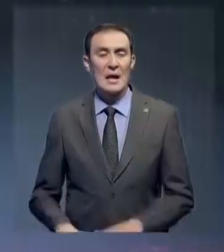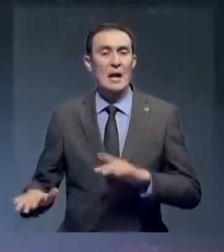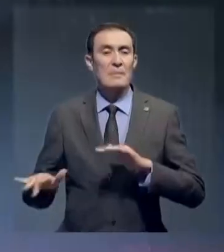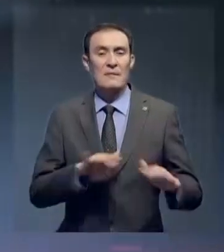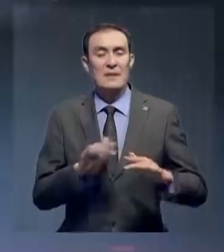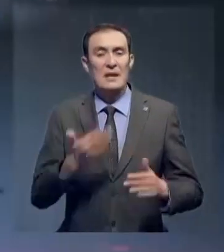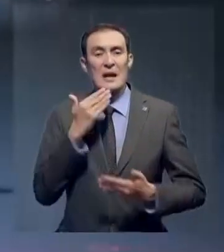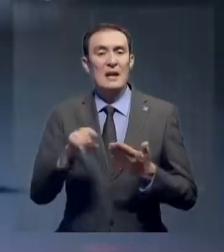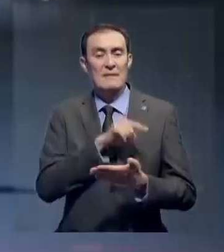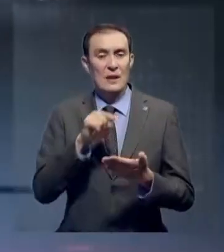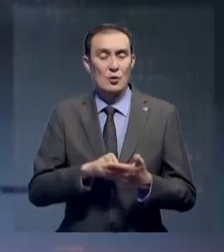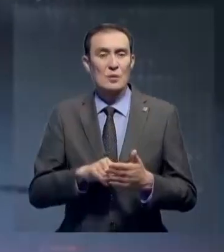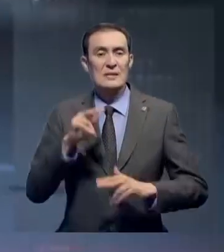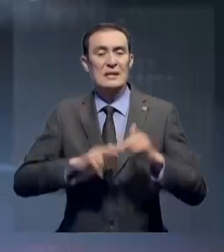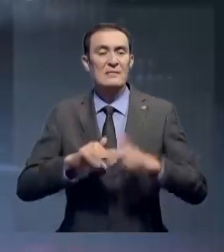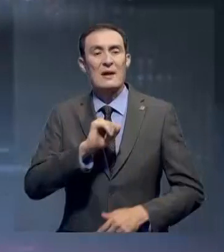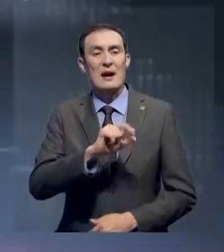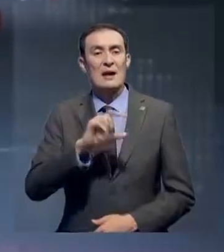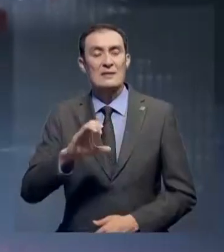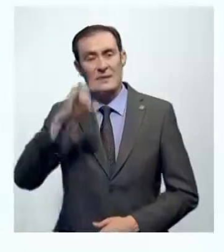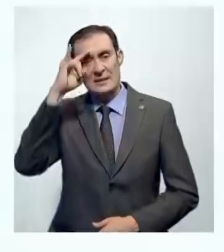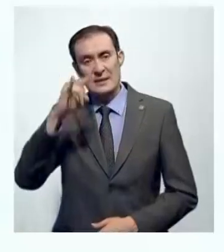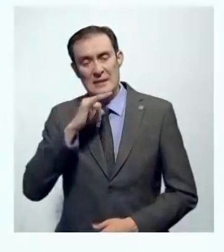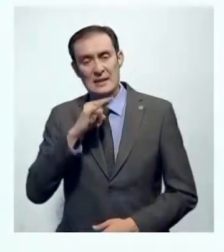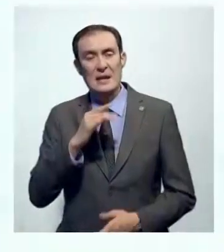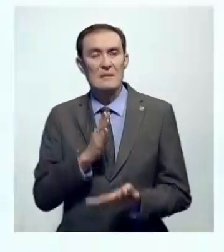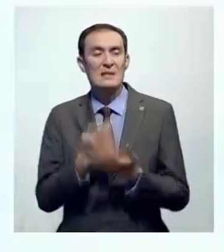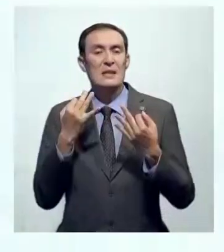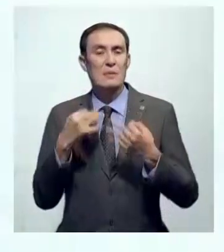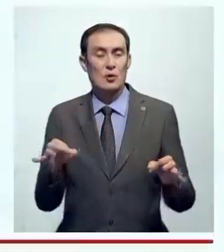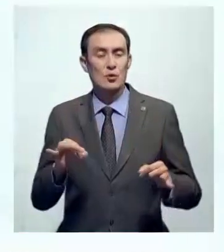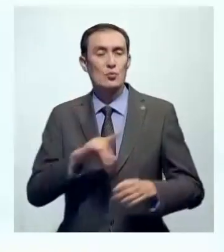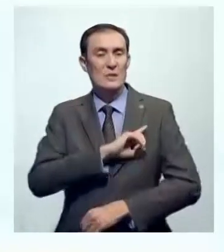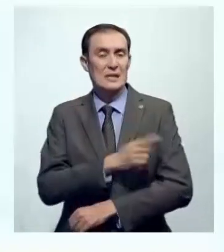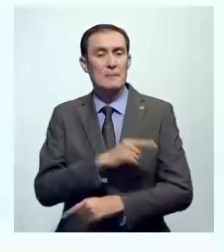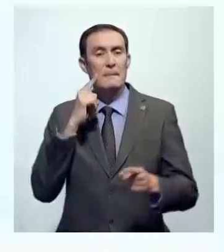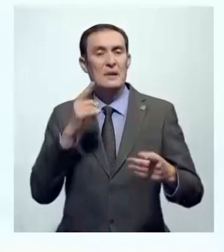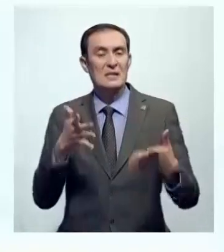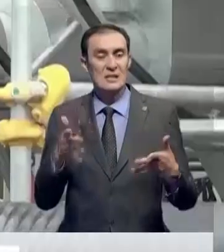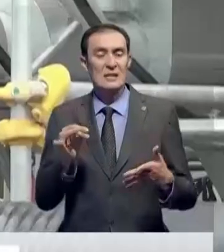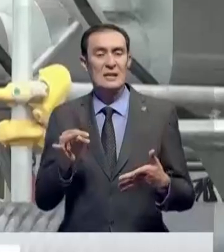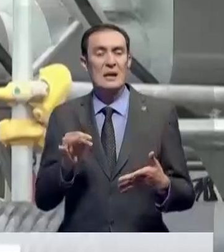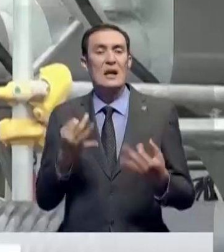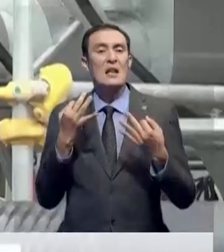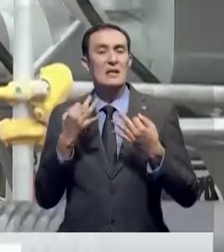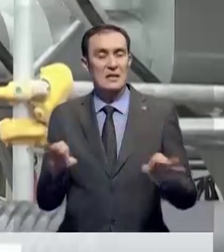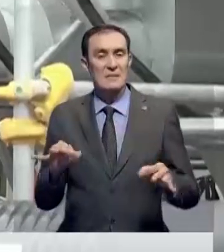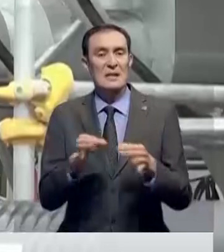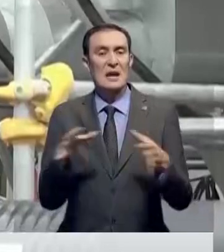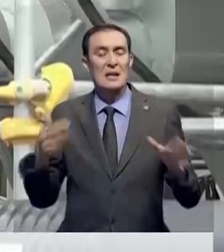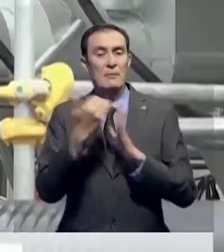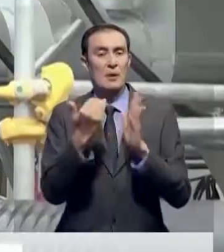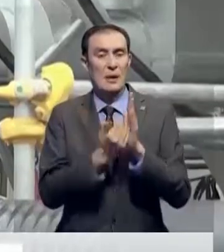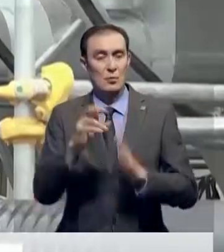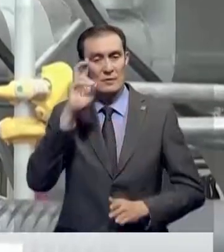Проведение референдума о строительстве АЭС в Казахстане – проявление демократии, которое усилит прозрачность и легитимность ядерной